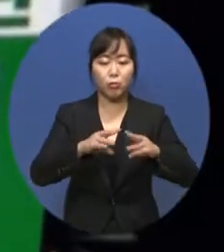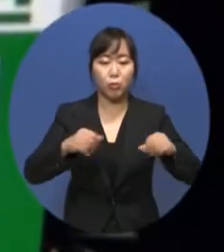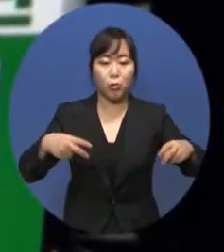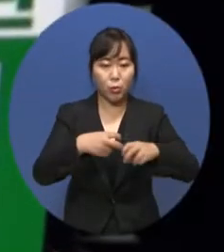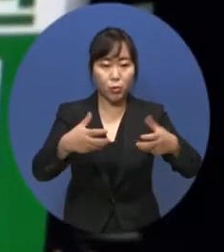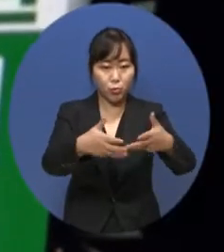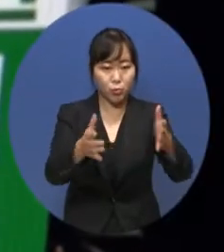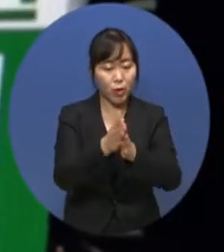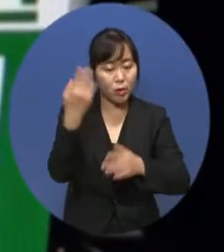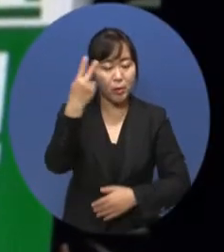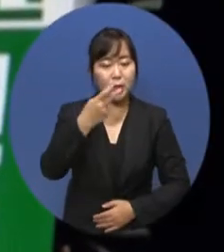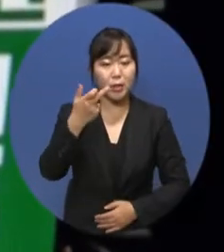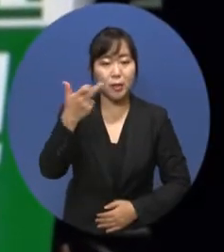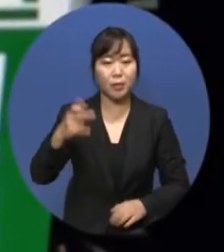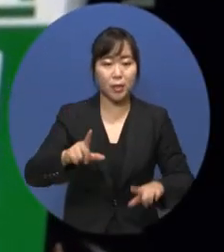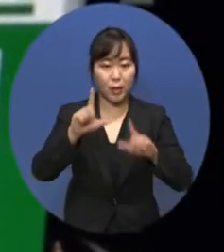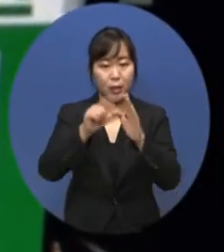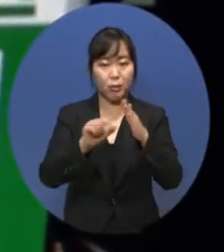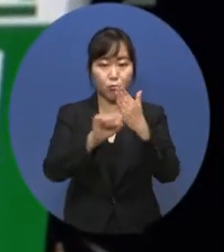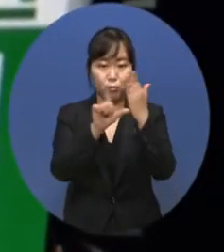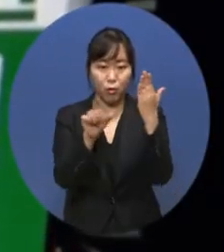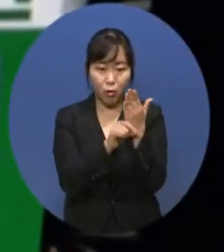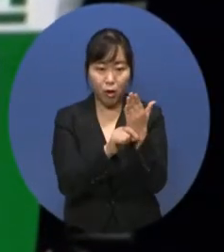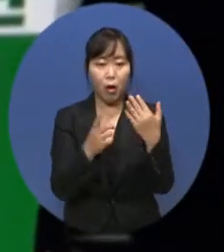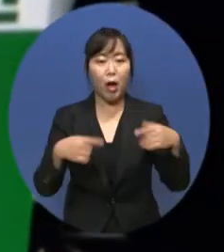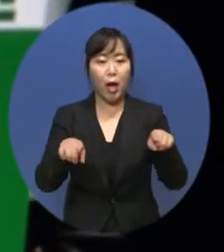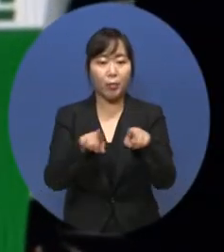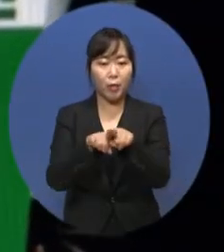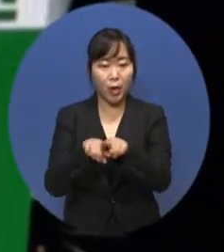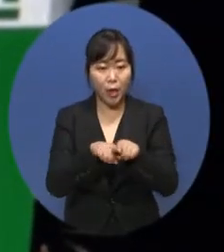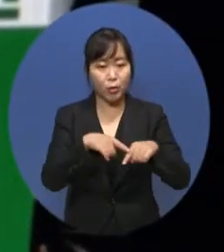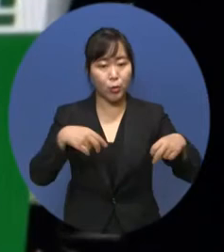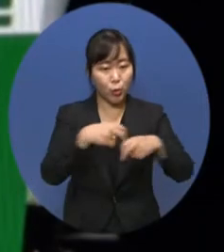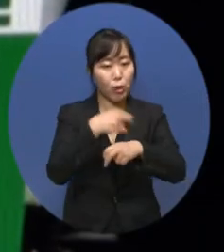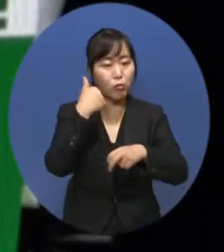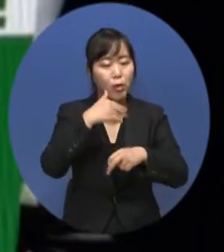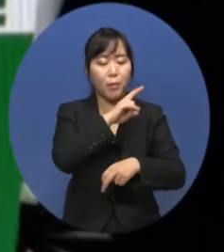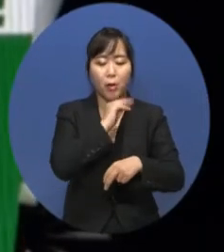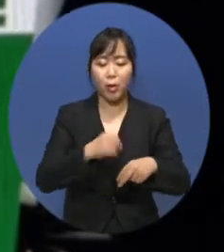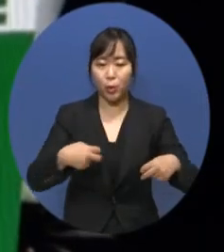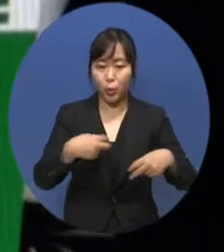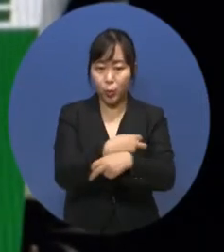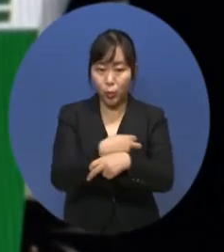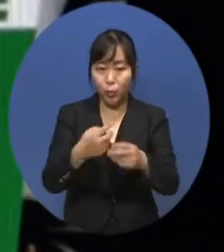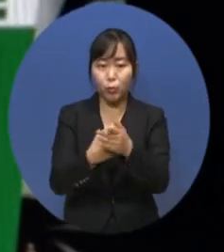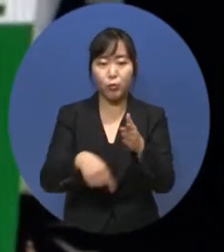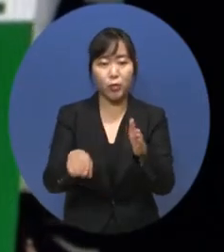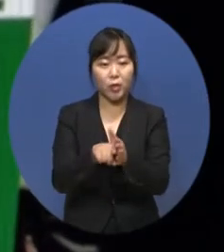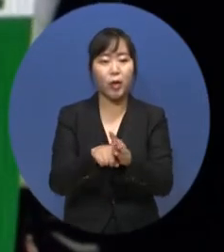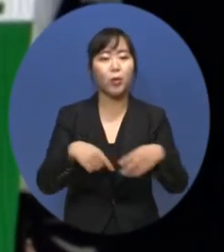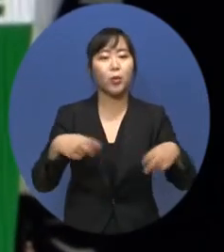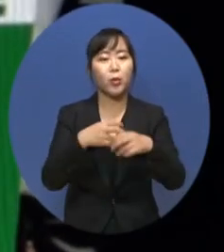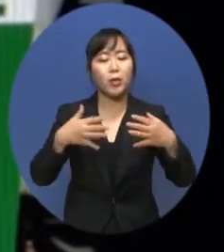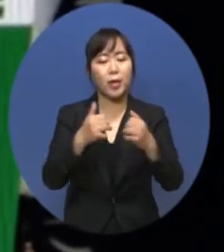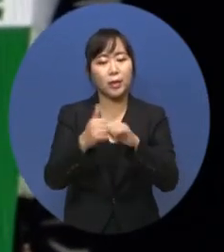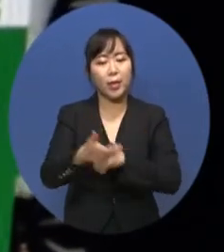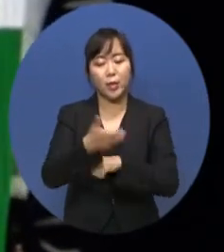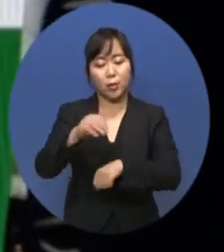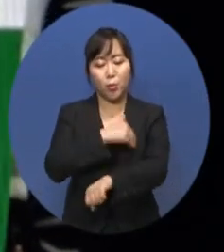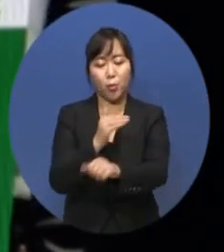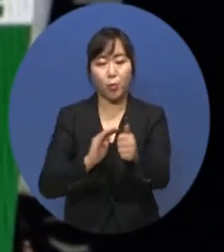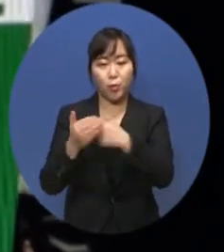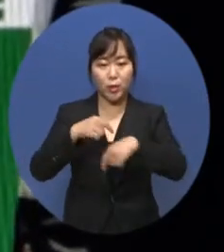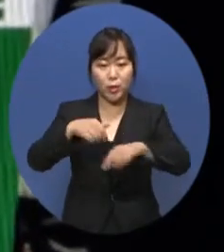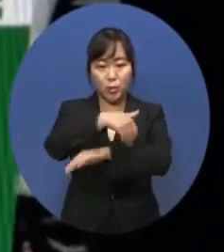국토교통부와 지난 2017년 9월 함께 누리는 교통, 누구나 편리한 교통을 위한 교통약자 이동권